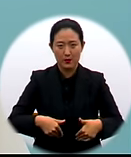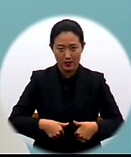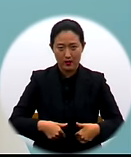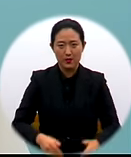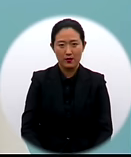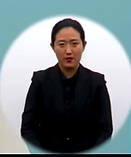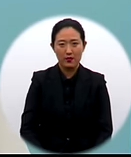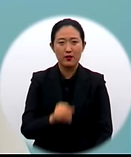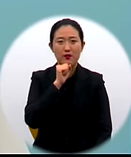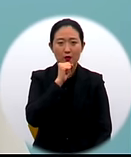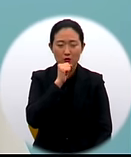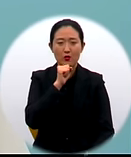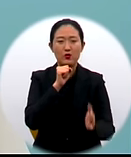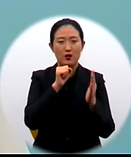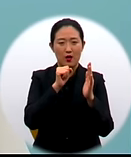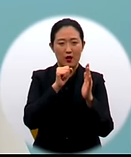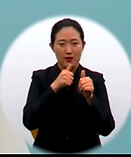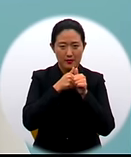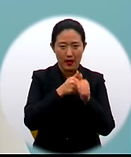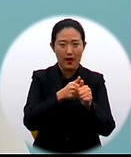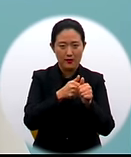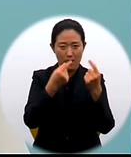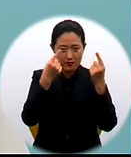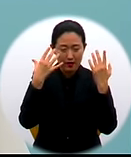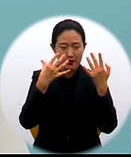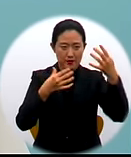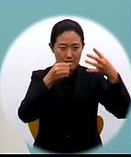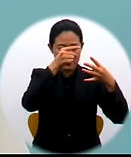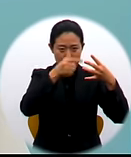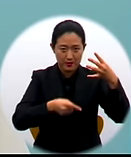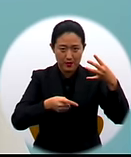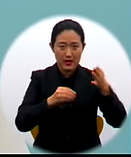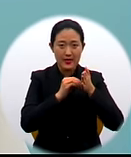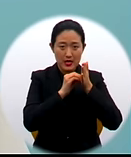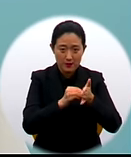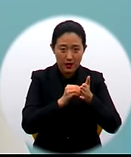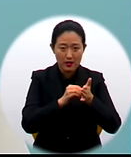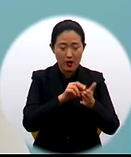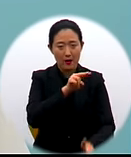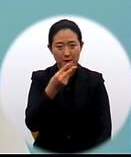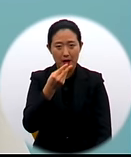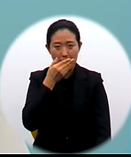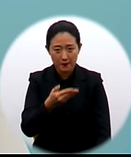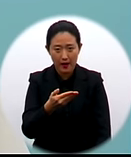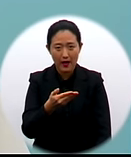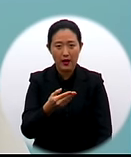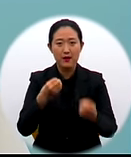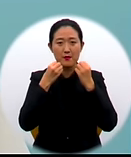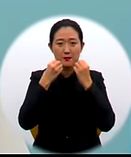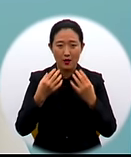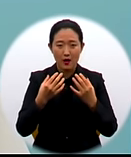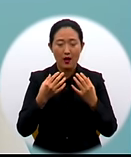보니까 우리는 성적대로 전공을 골라야 되잖아요. 그런 경우일수록 특히나 대학을 고를 때 입학한 다음에 전과가